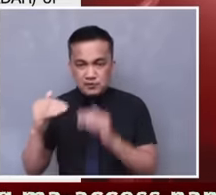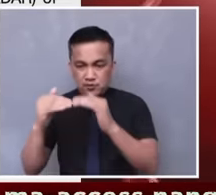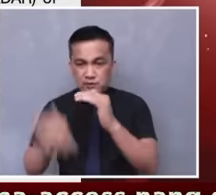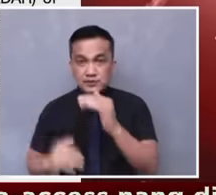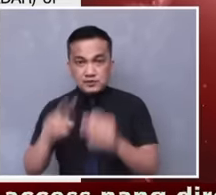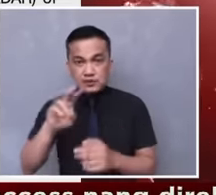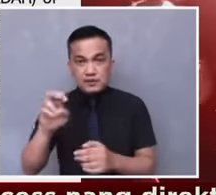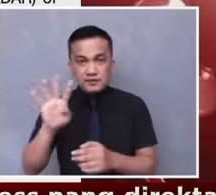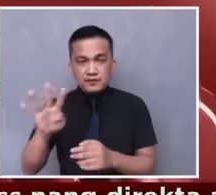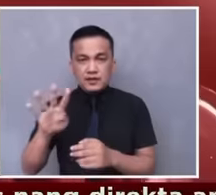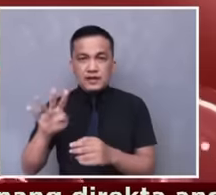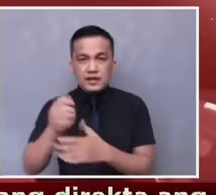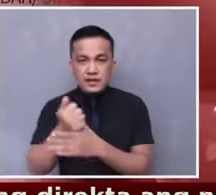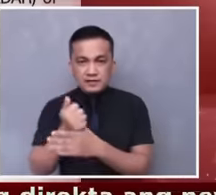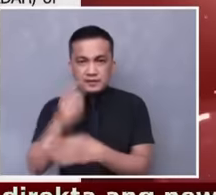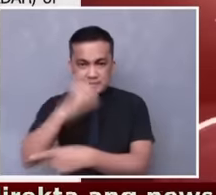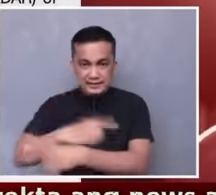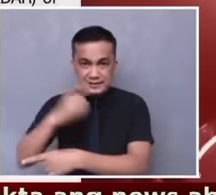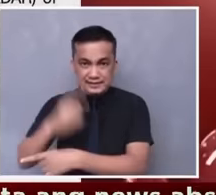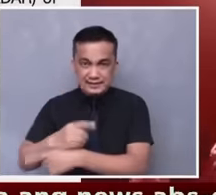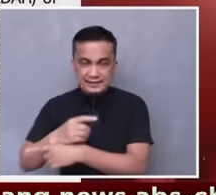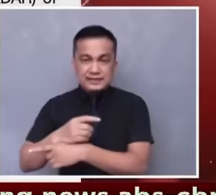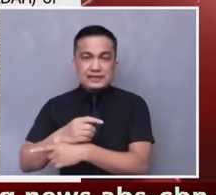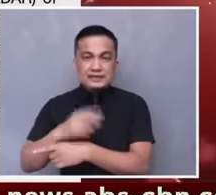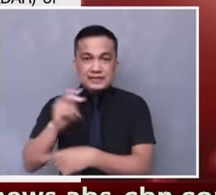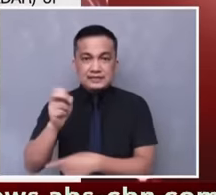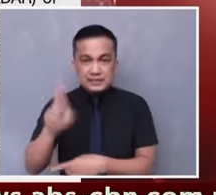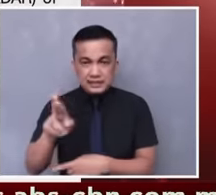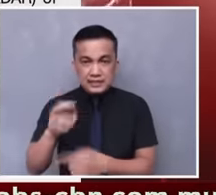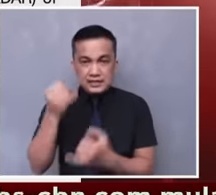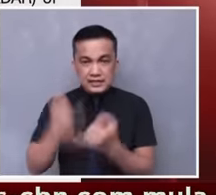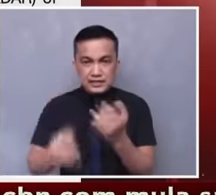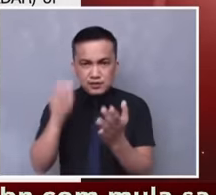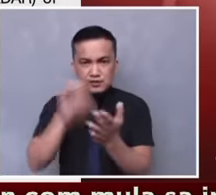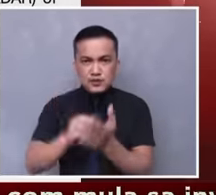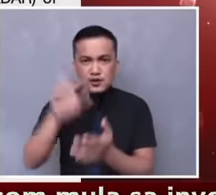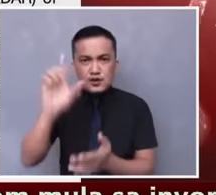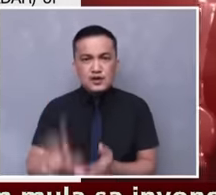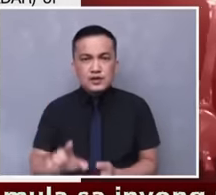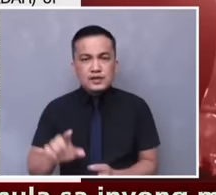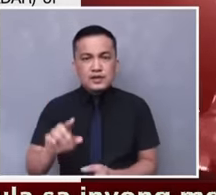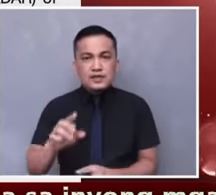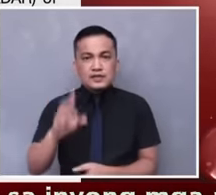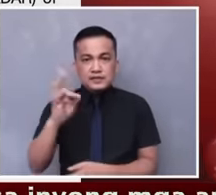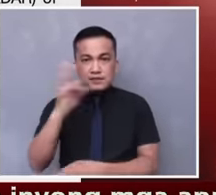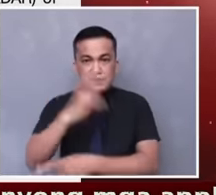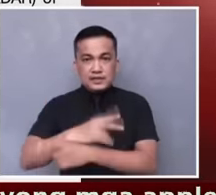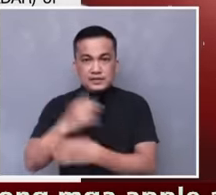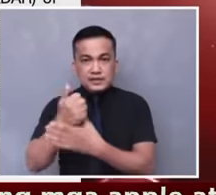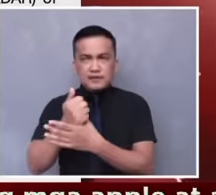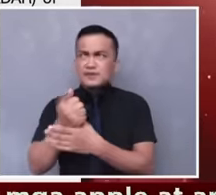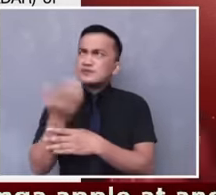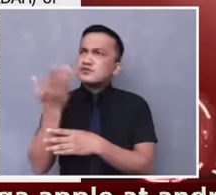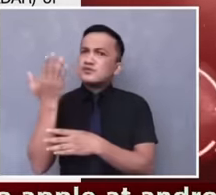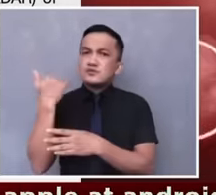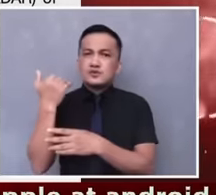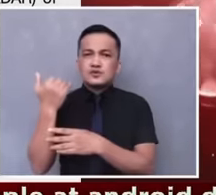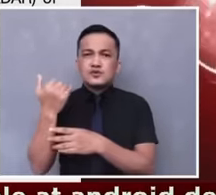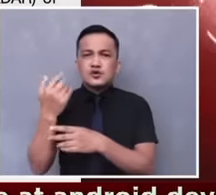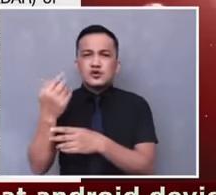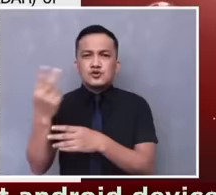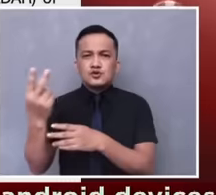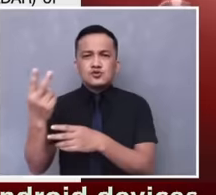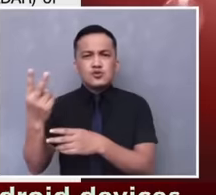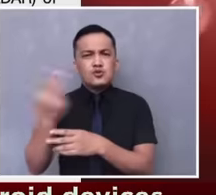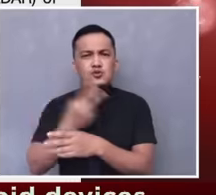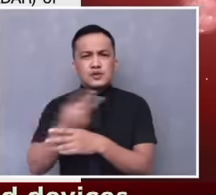daily cases sa Metro Manila. Huling nakatala ng ganito kababang 7-day average ay noong pang ikalawang linggo ng Hunyo noong